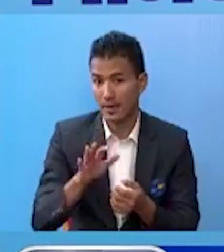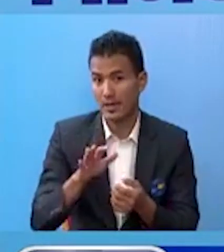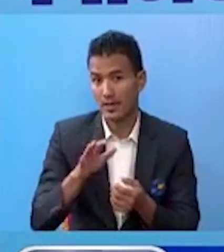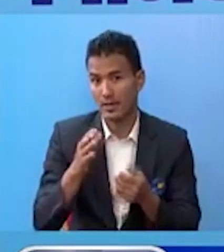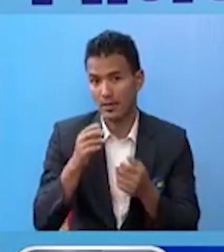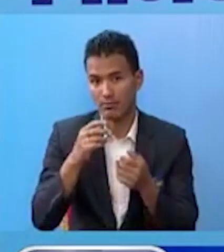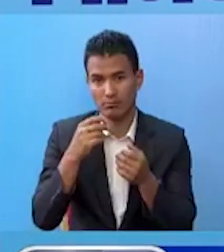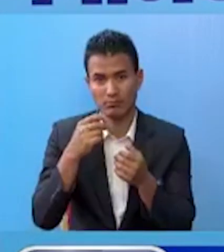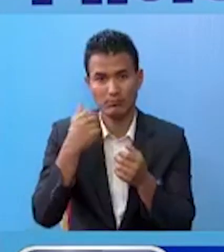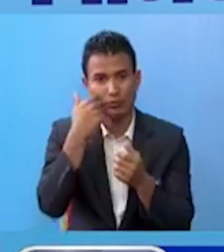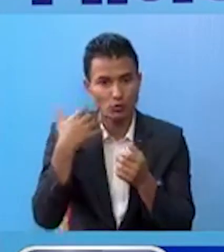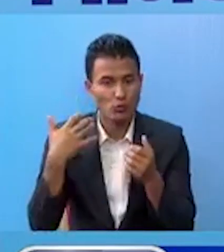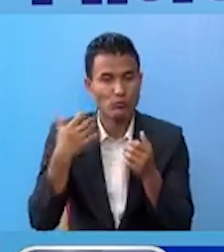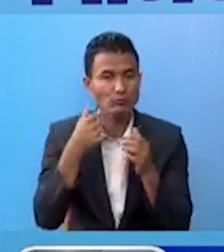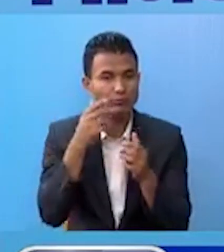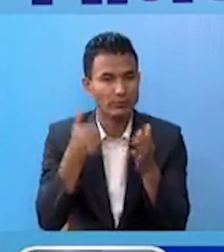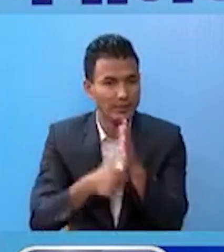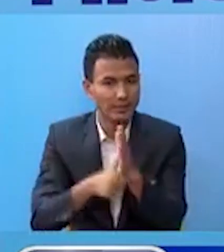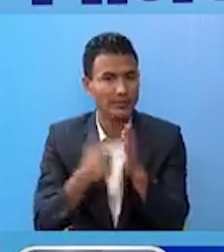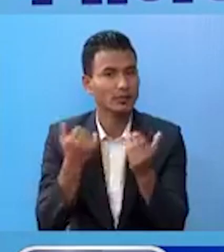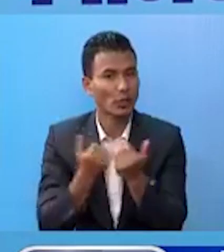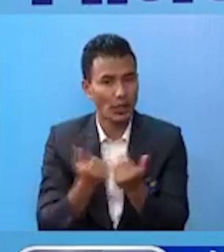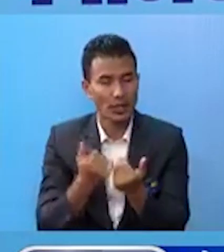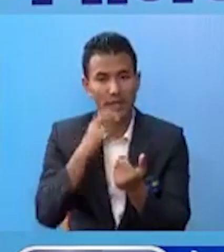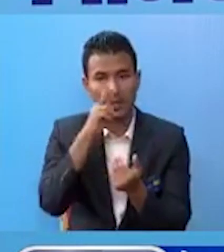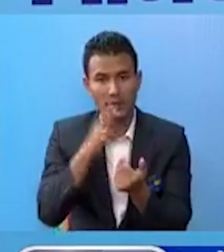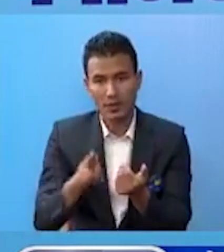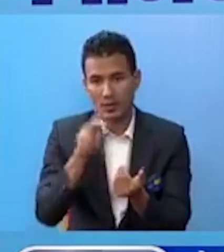रूपमा थर्मामिटरबाट जरो जाँच गर्ने र